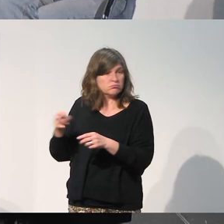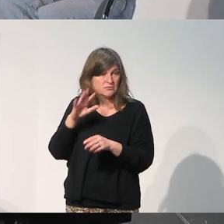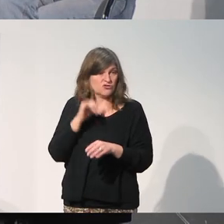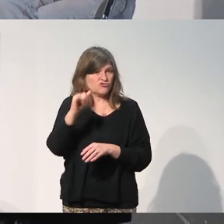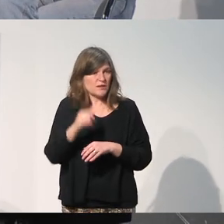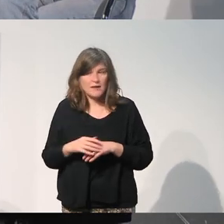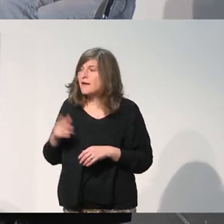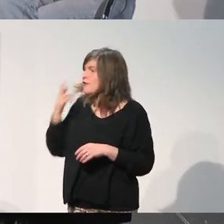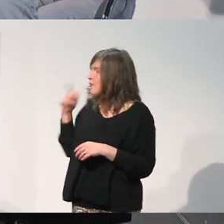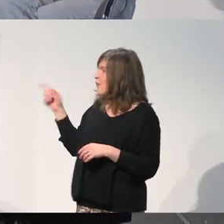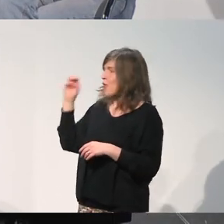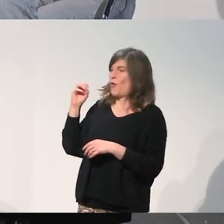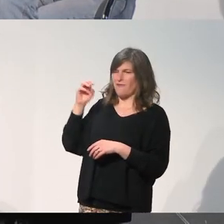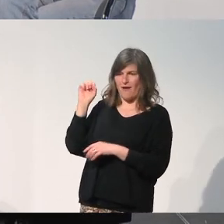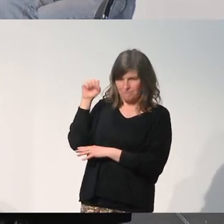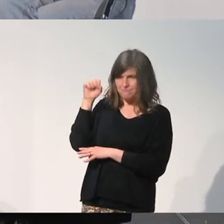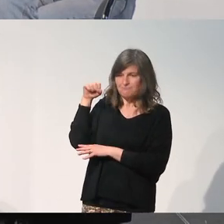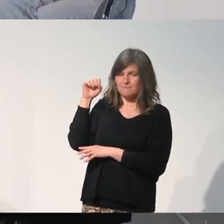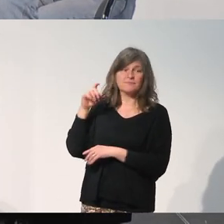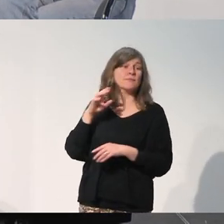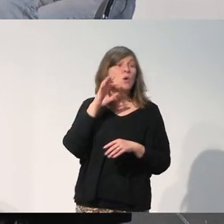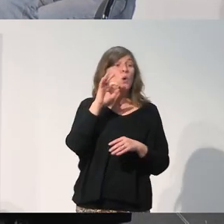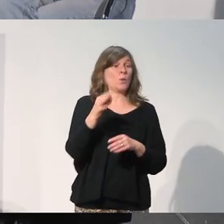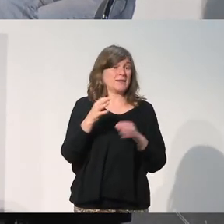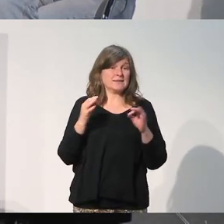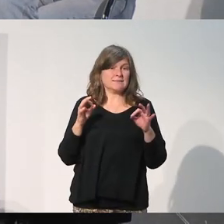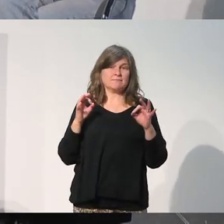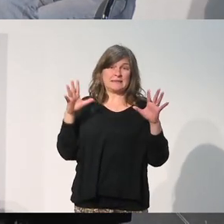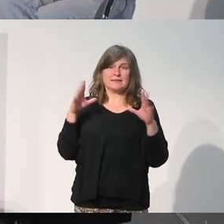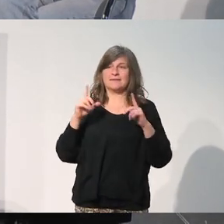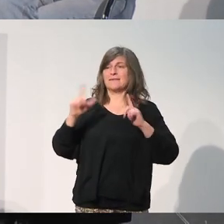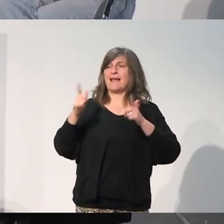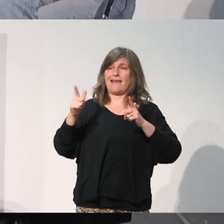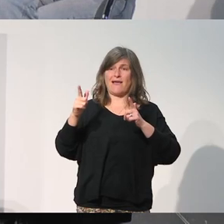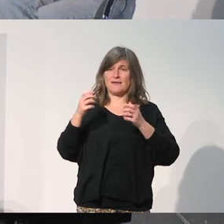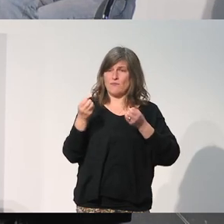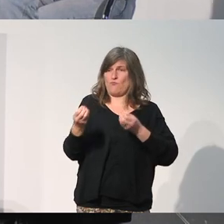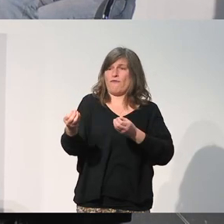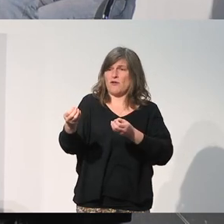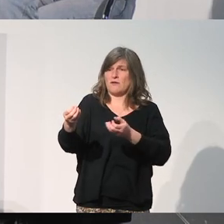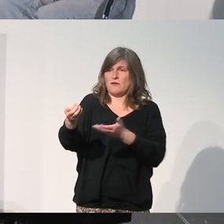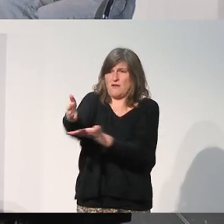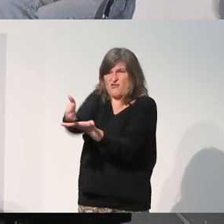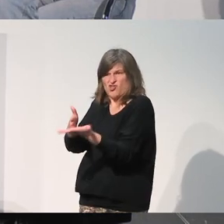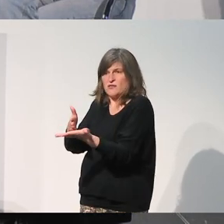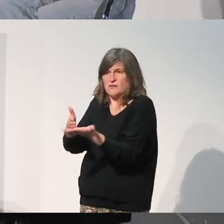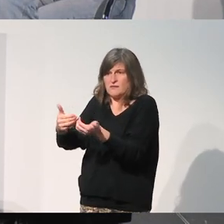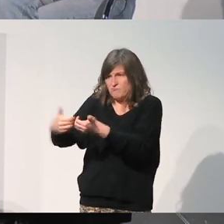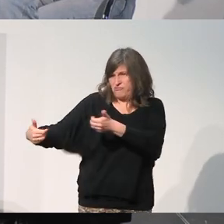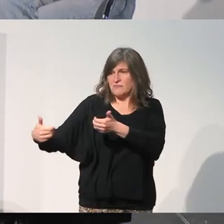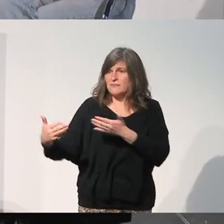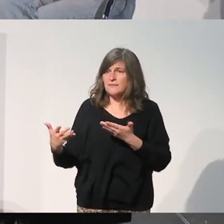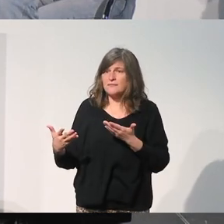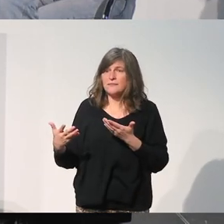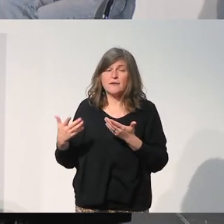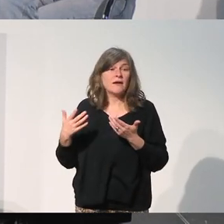tête. Oui, parce que c'est les fractures de la guerre ont persisté, en fait. C'est que comme il n'y a pas eu un travail